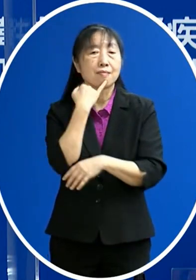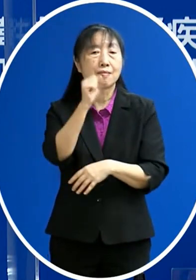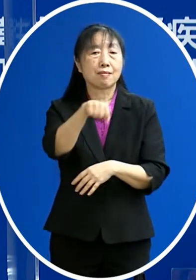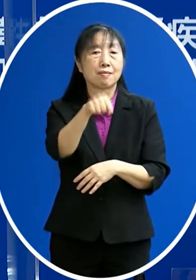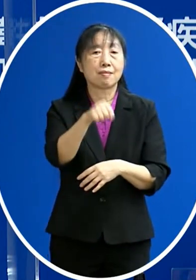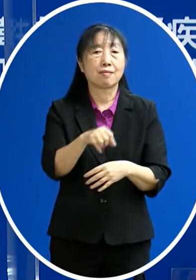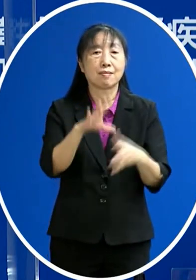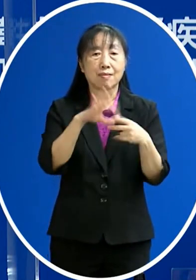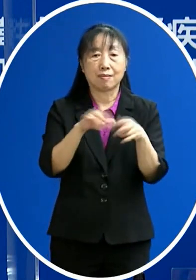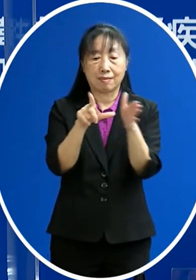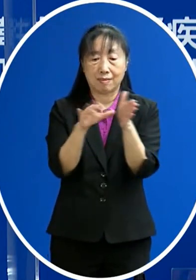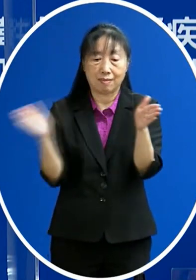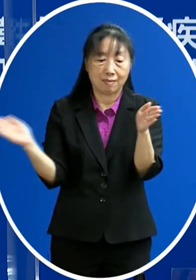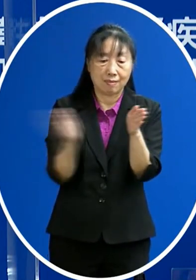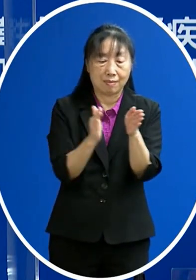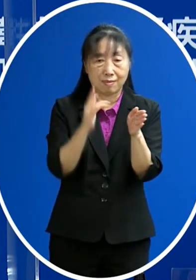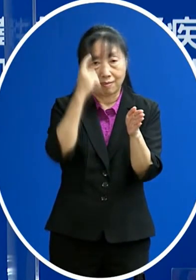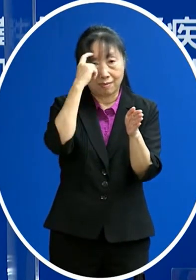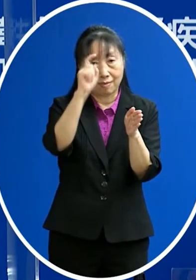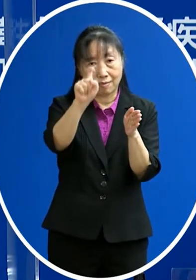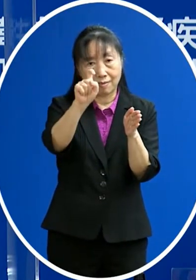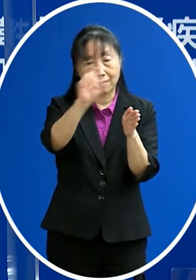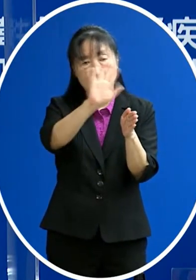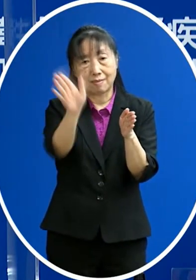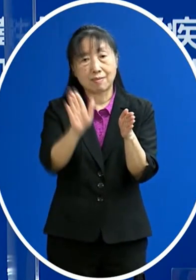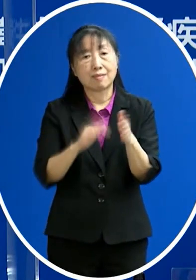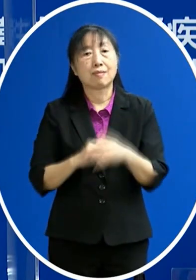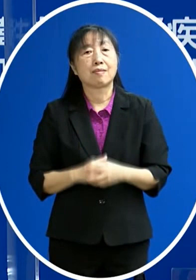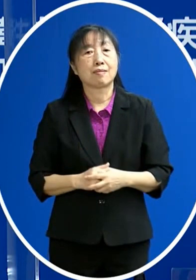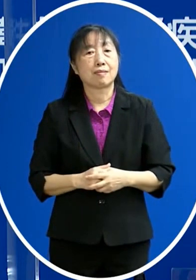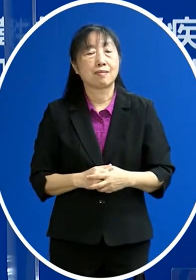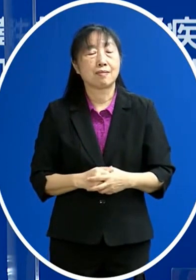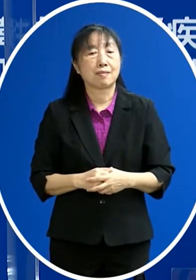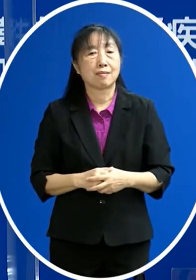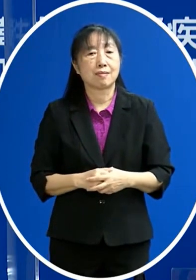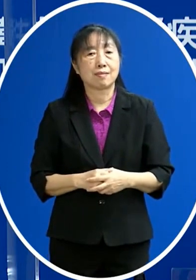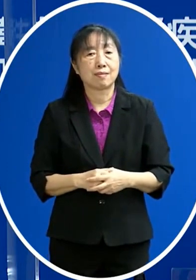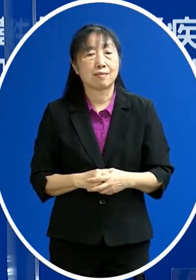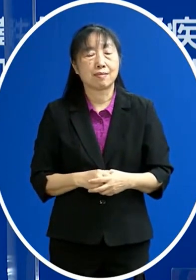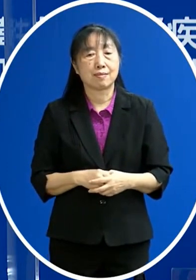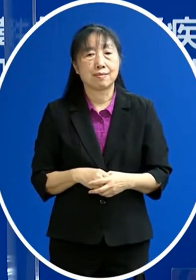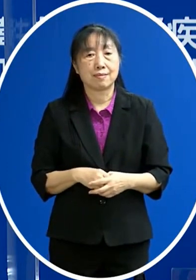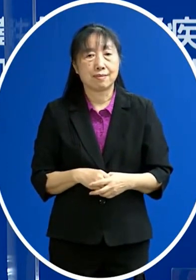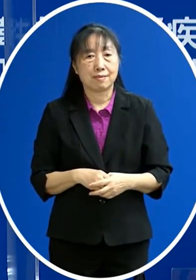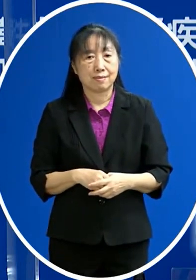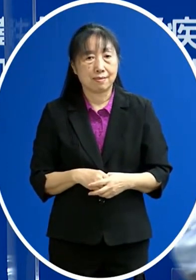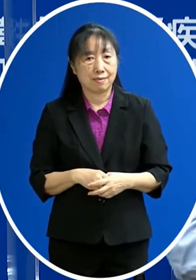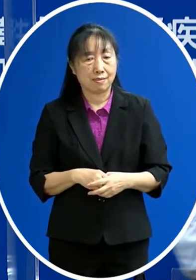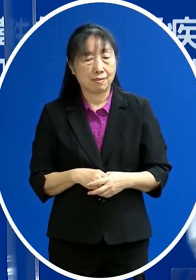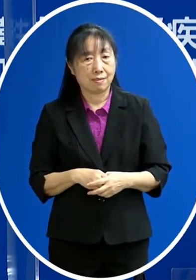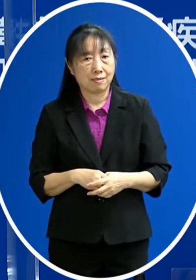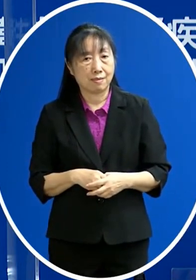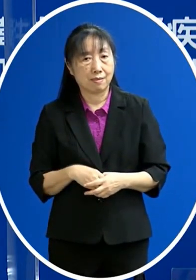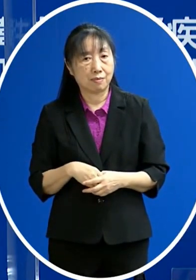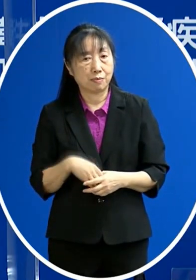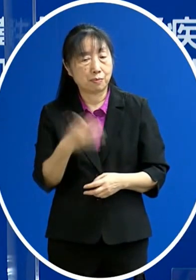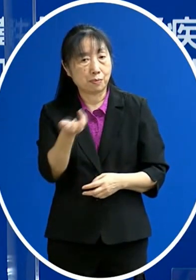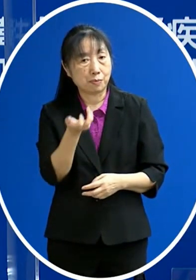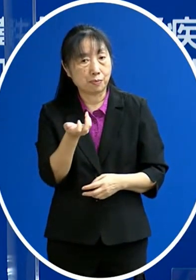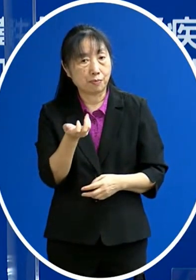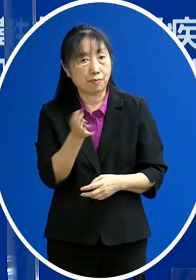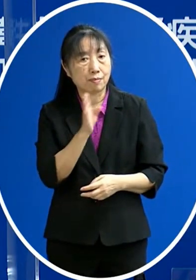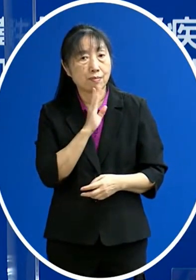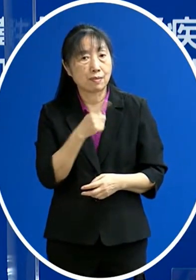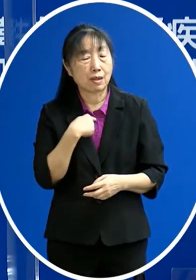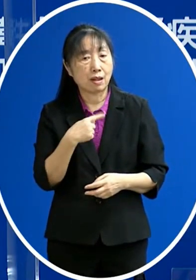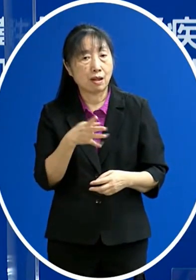间缩短来哈，就缩短成10天。那刚刚大概哈，那个我们那个志浩